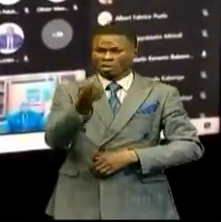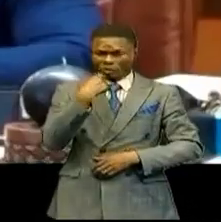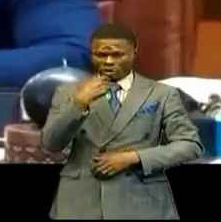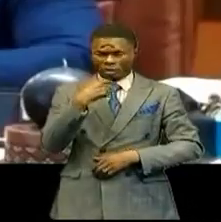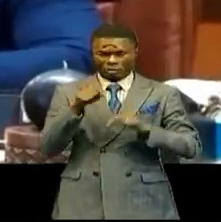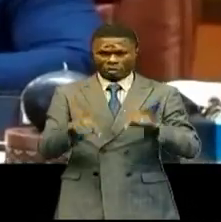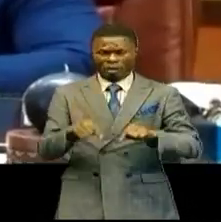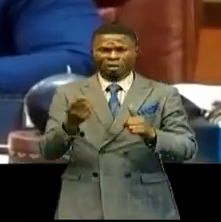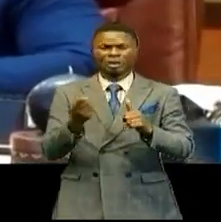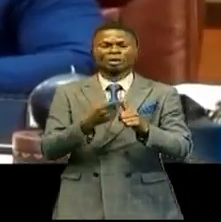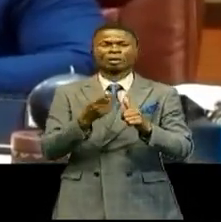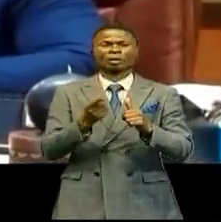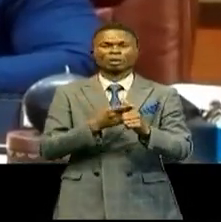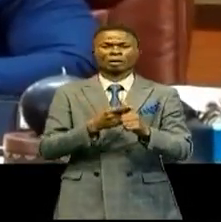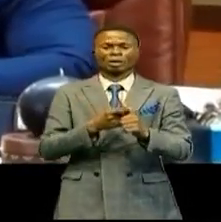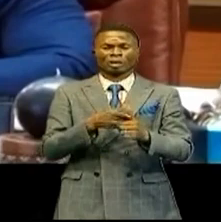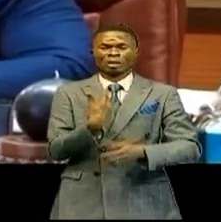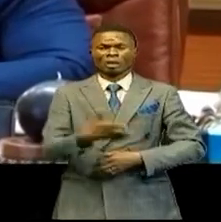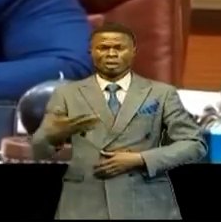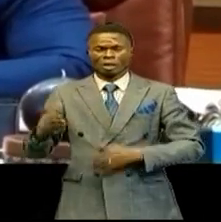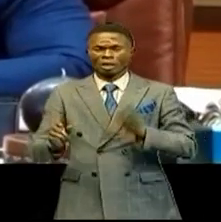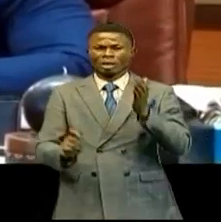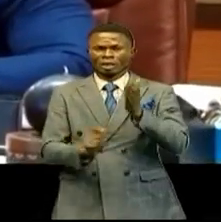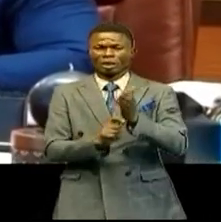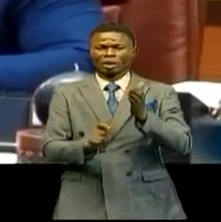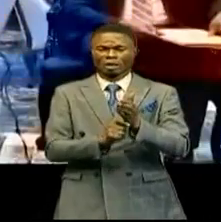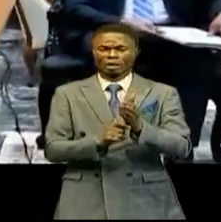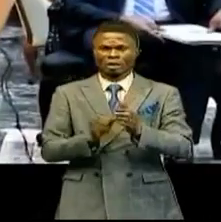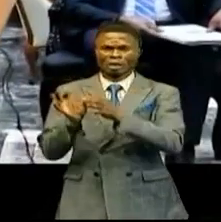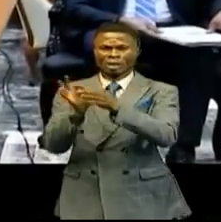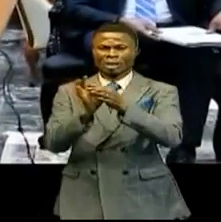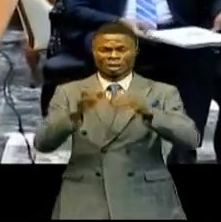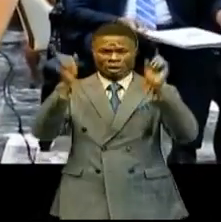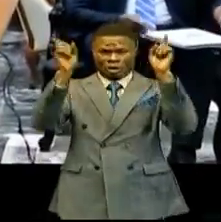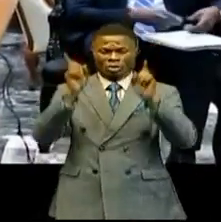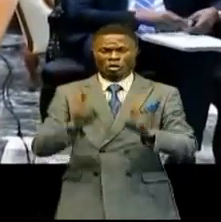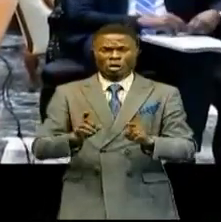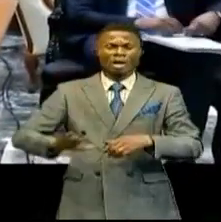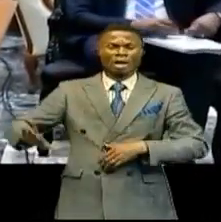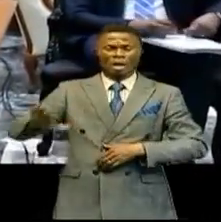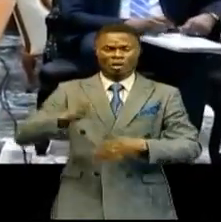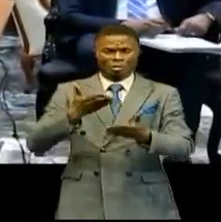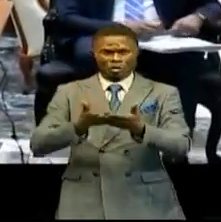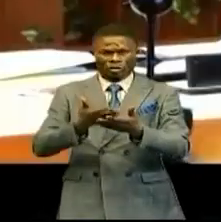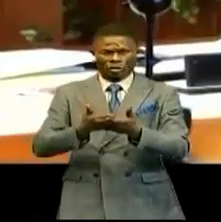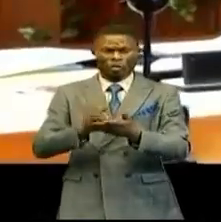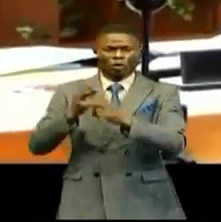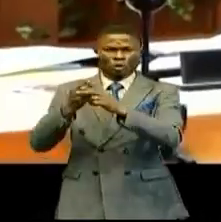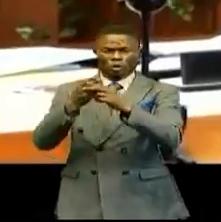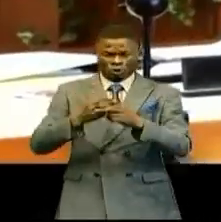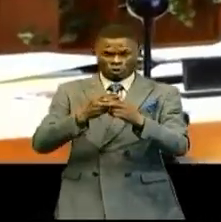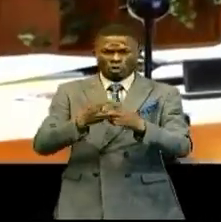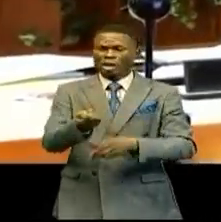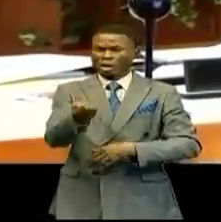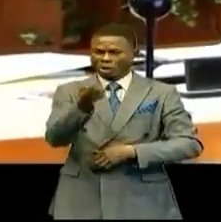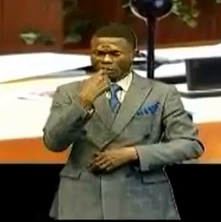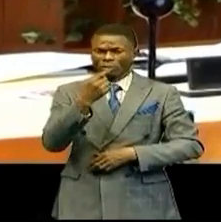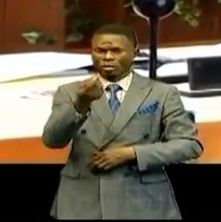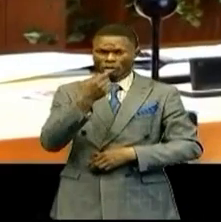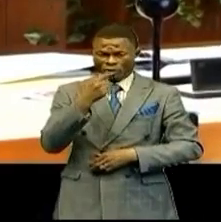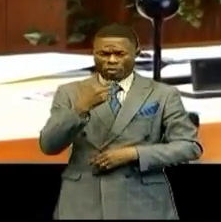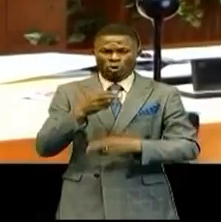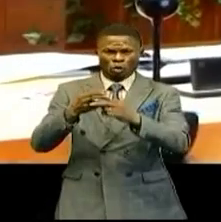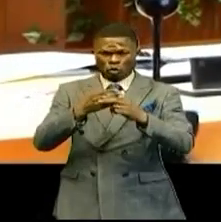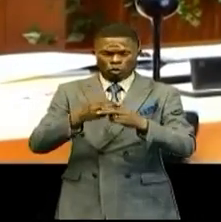Il s'agit d'un instrument stratégique pour l'Union africaine et les États membres pour la sécurisation des médicaments par des